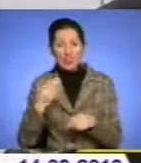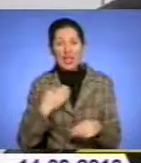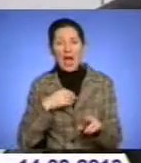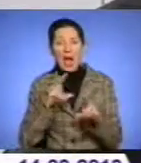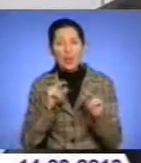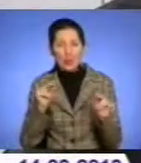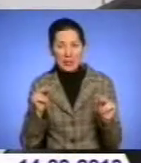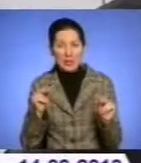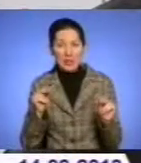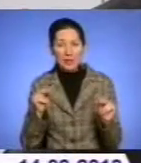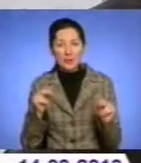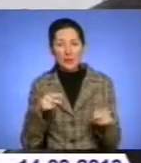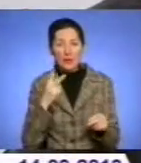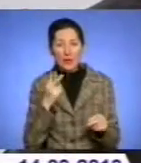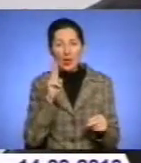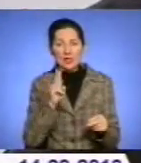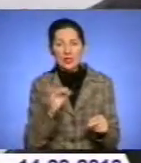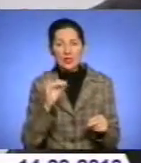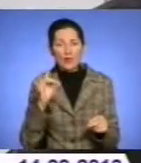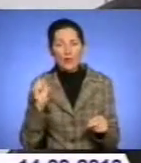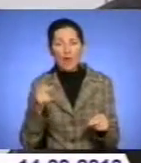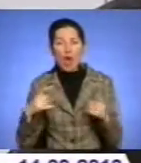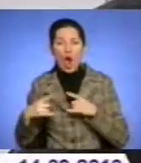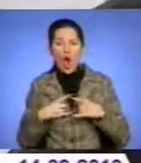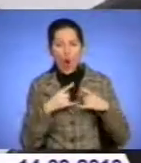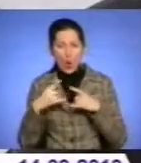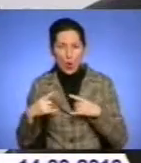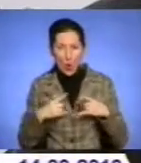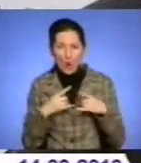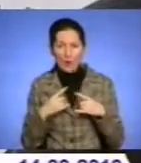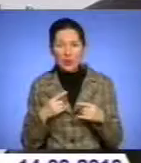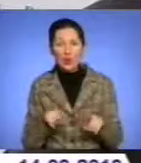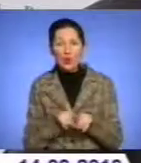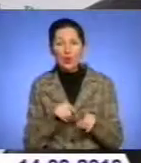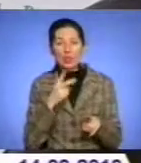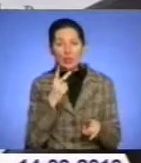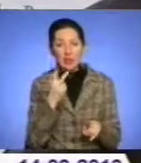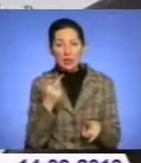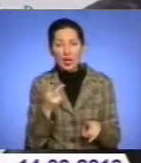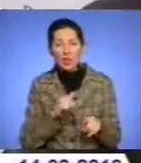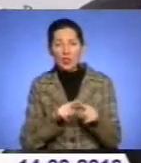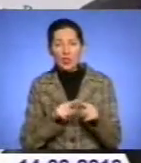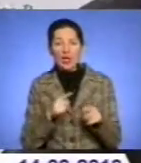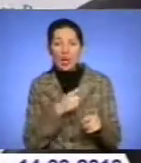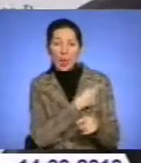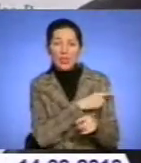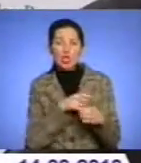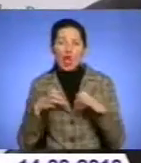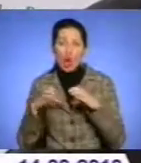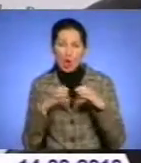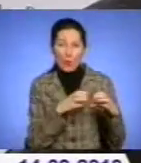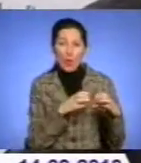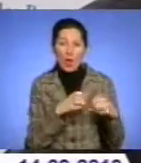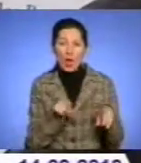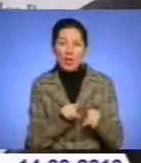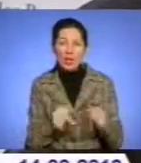пообіцяли два цифрових флюорографи і також 2-3 швидких медичних допомоги. Я думаю, що така співпраця, вона